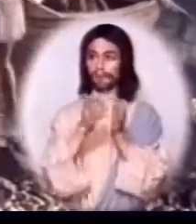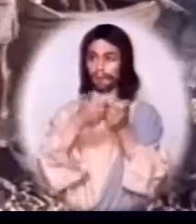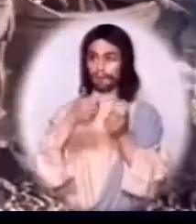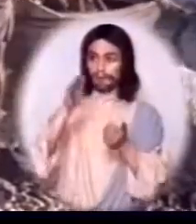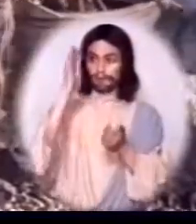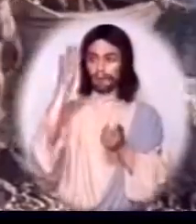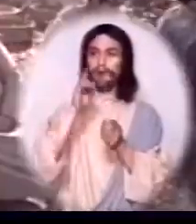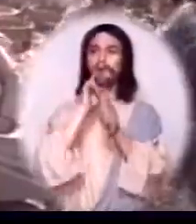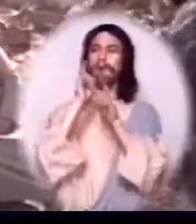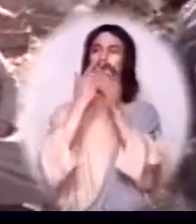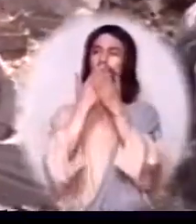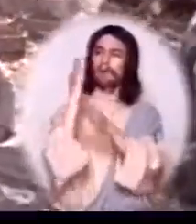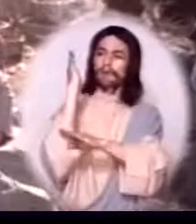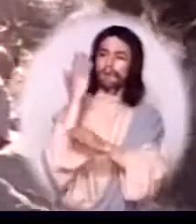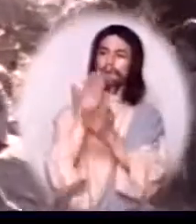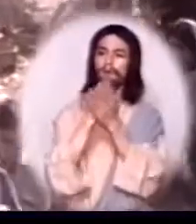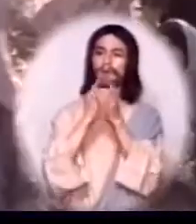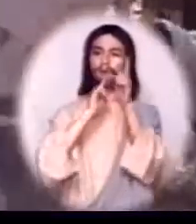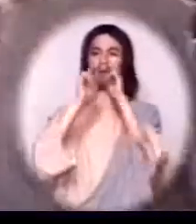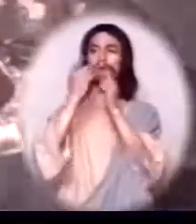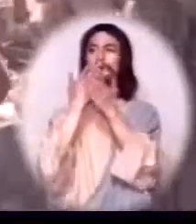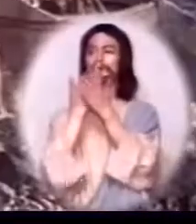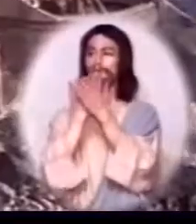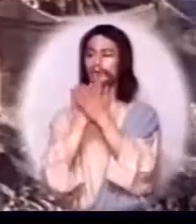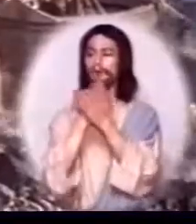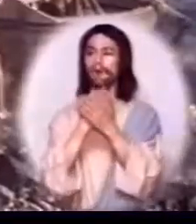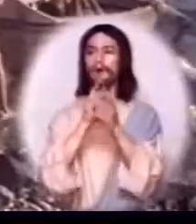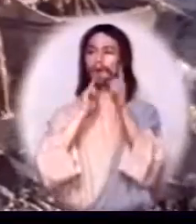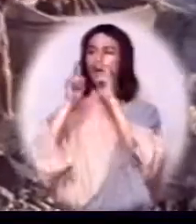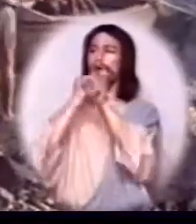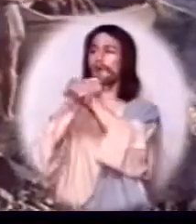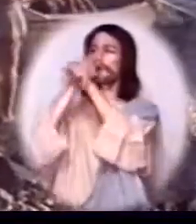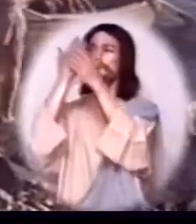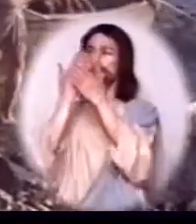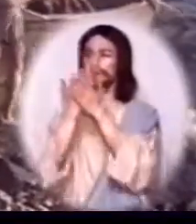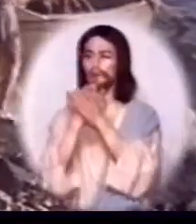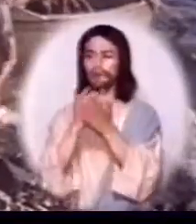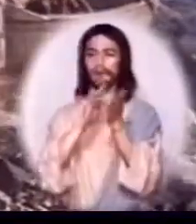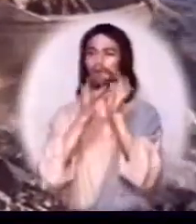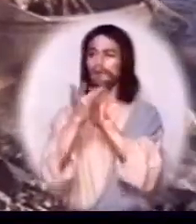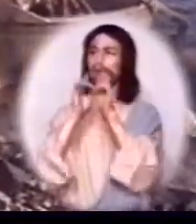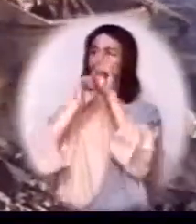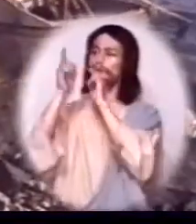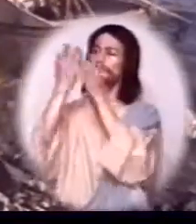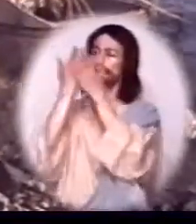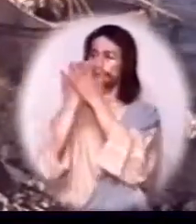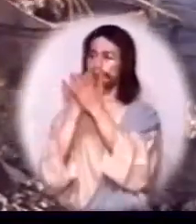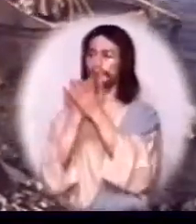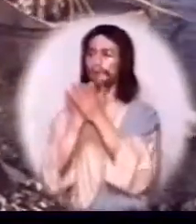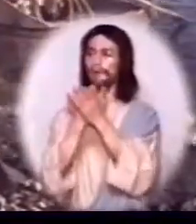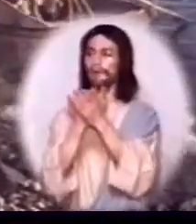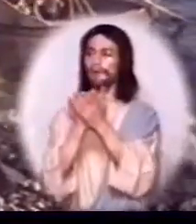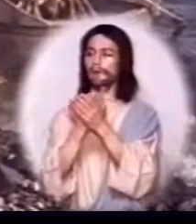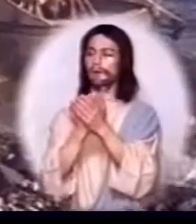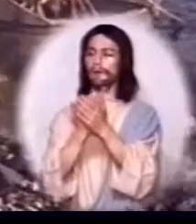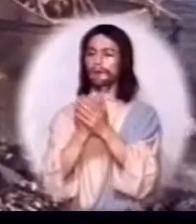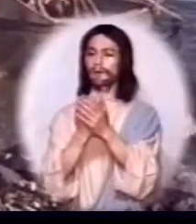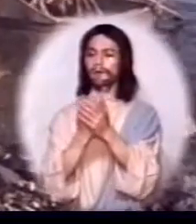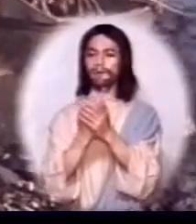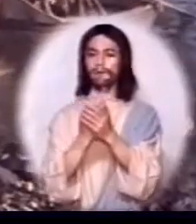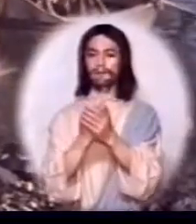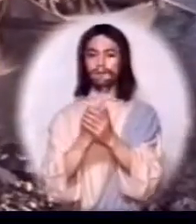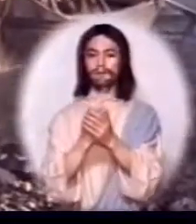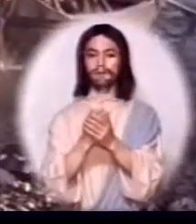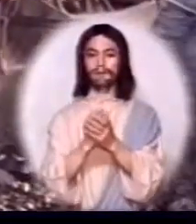떠나시려나 보지? 말씀해 주십시오. 네, 말씀해 주세요. 말씀 좀 해 주세요. 예수님, 말씀해 주십시오.